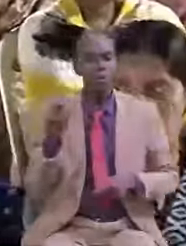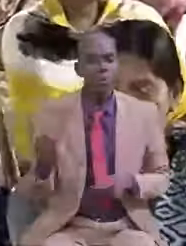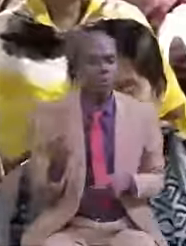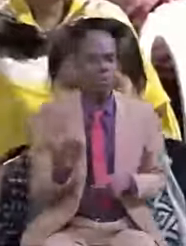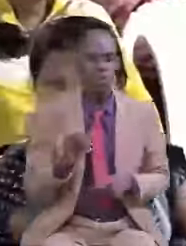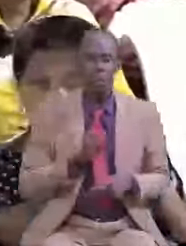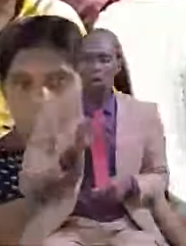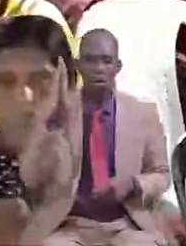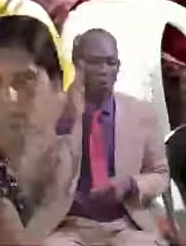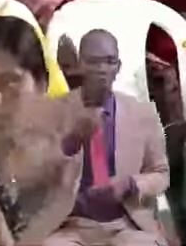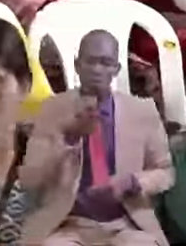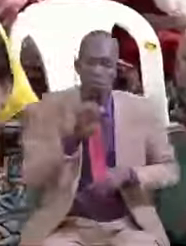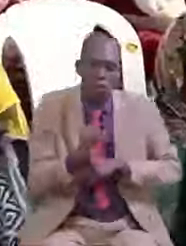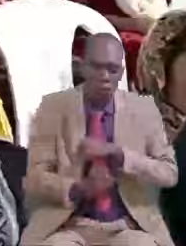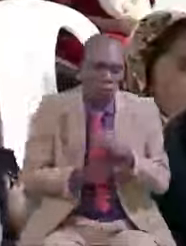Donc,